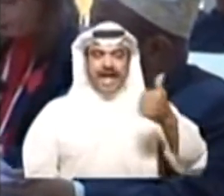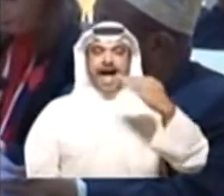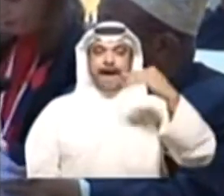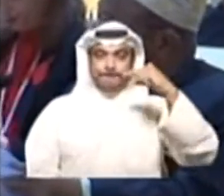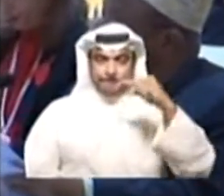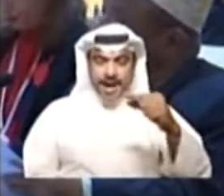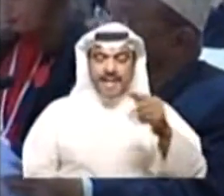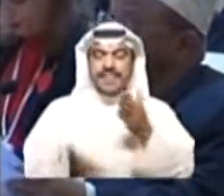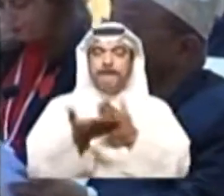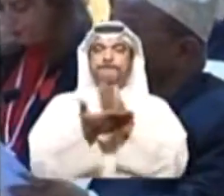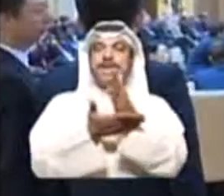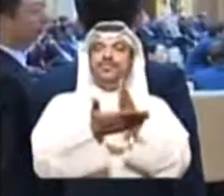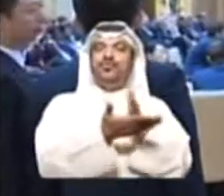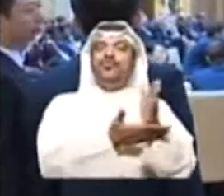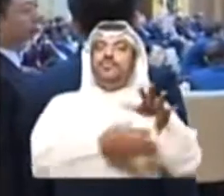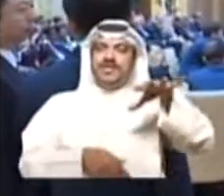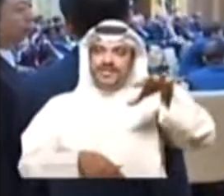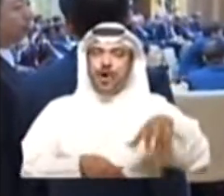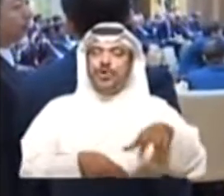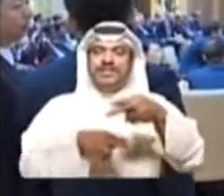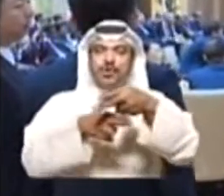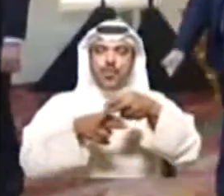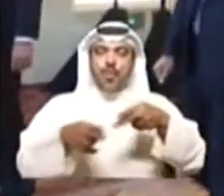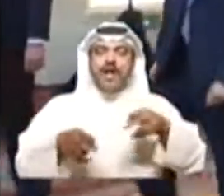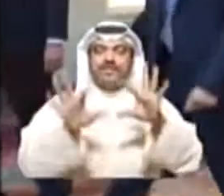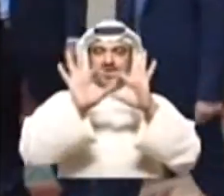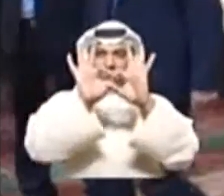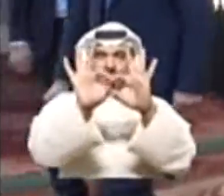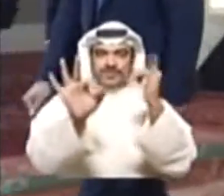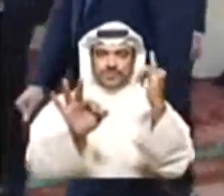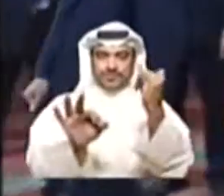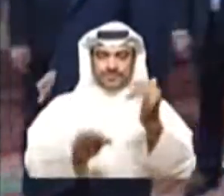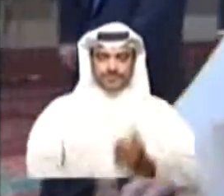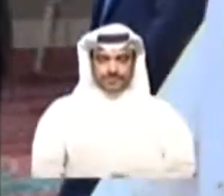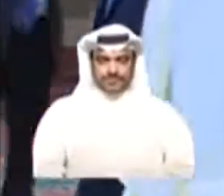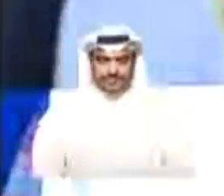البكر مندوب دولة الكويت الدائم لدى جامعة الدول العربية.